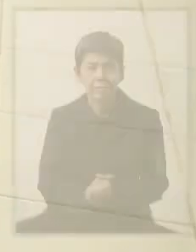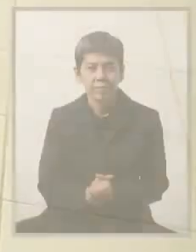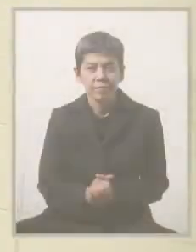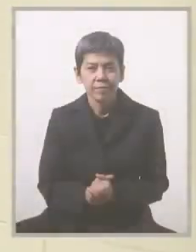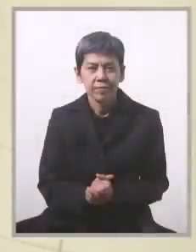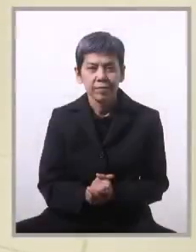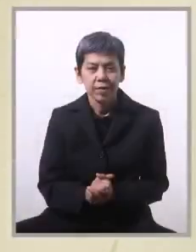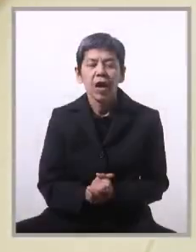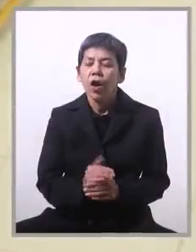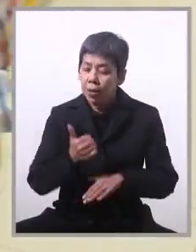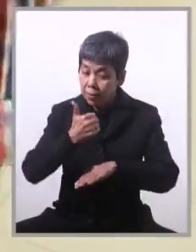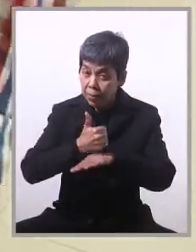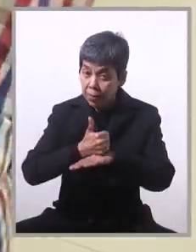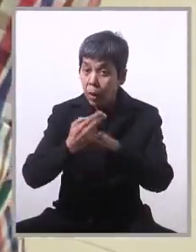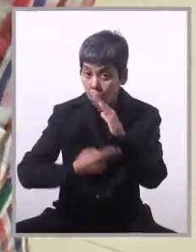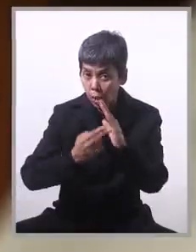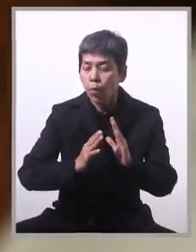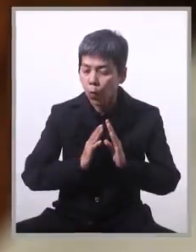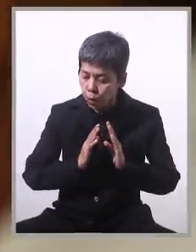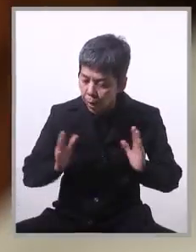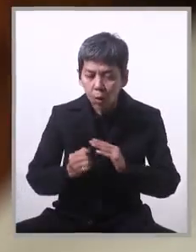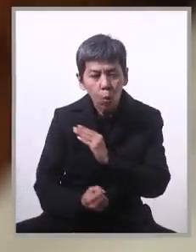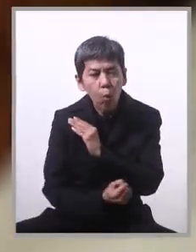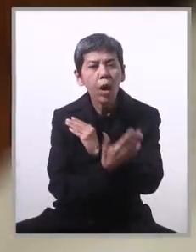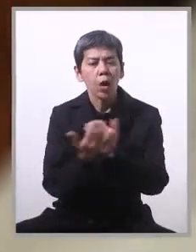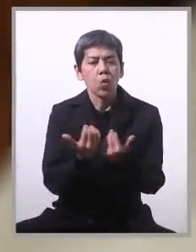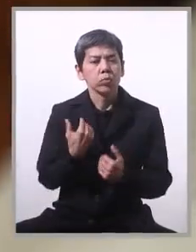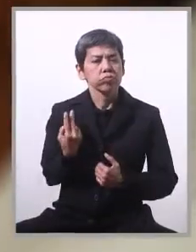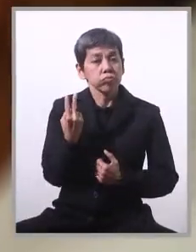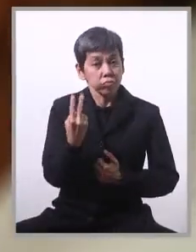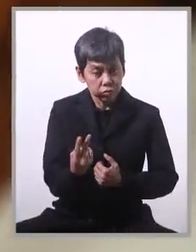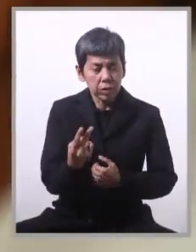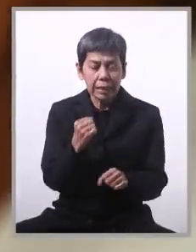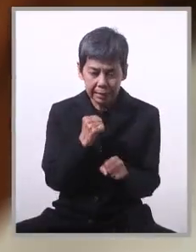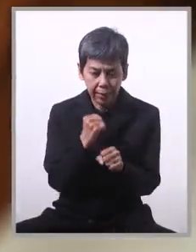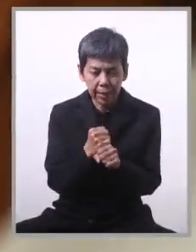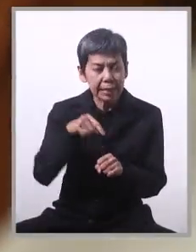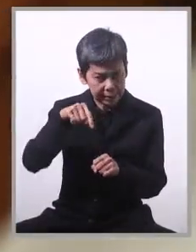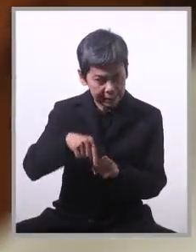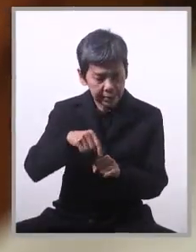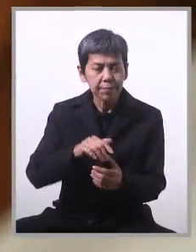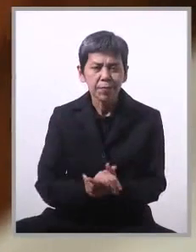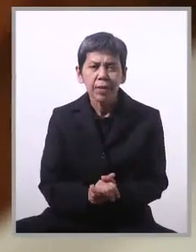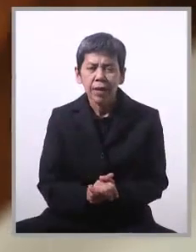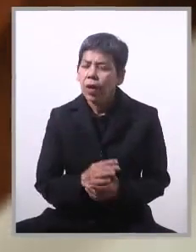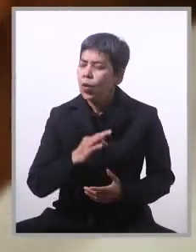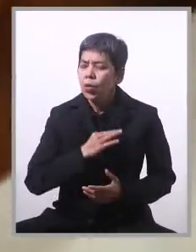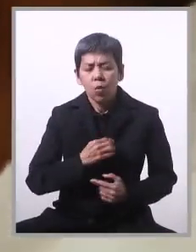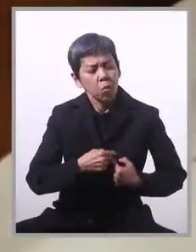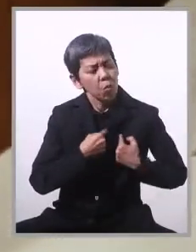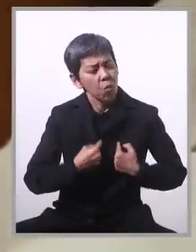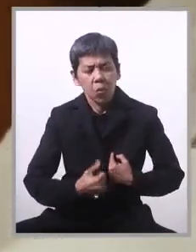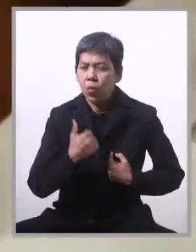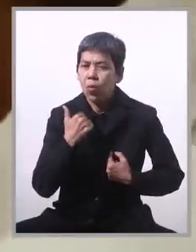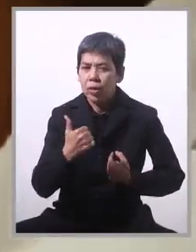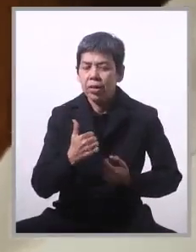ก็ขอบคุณคุณหน่อยอะค่ะว่าที่เปิดให้ลูกชายของคนพิการมาทำงานที่นี่นับว่าเป็นคนใจดีม